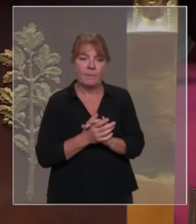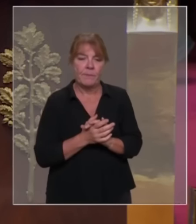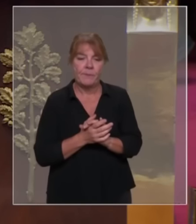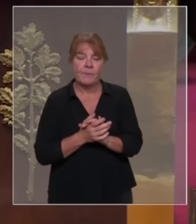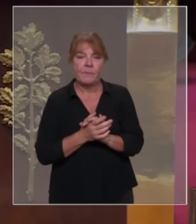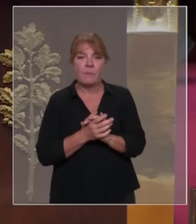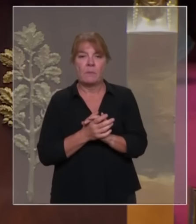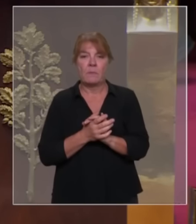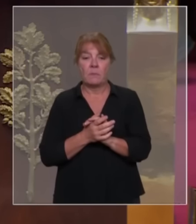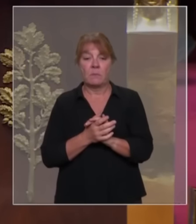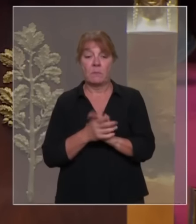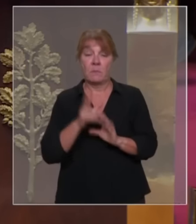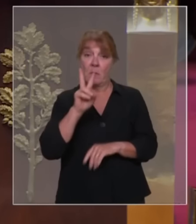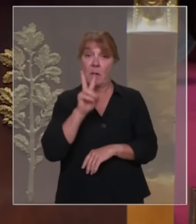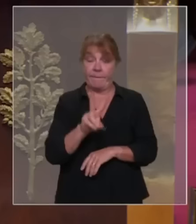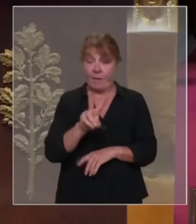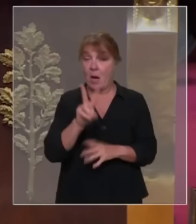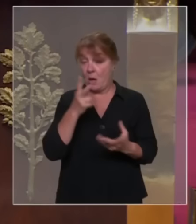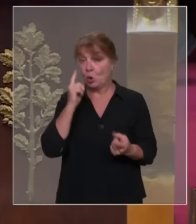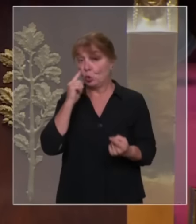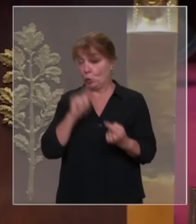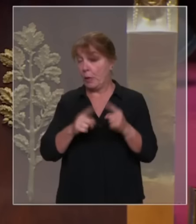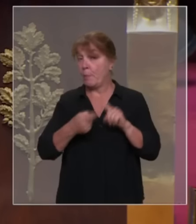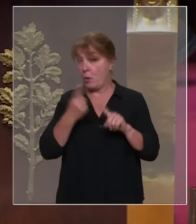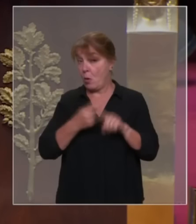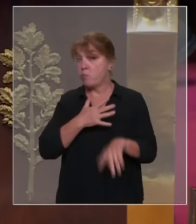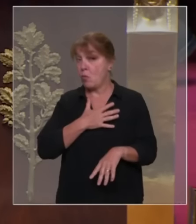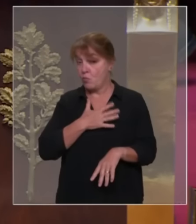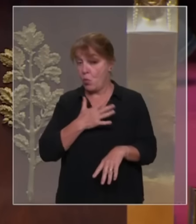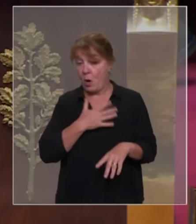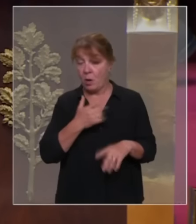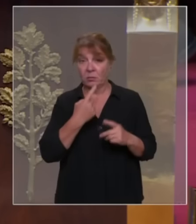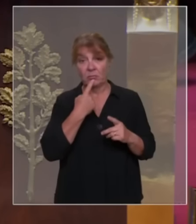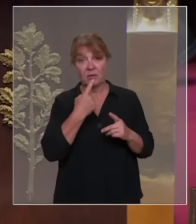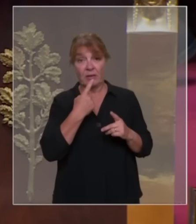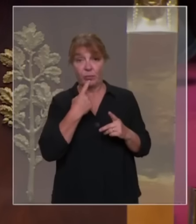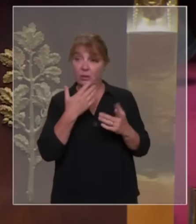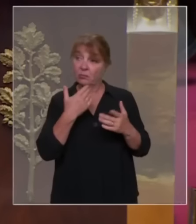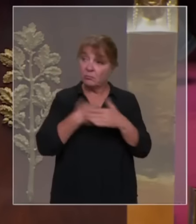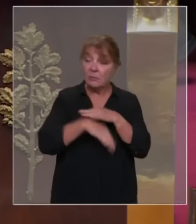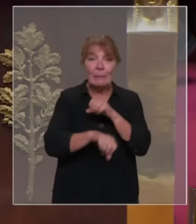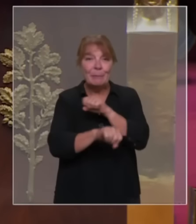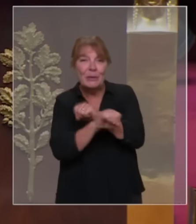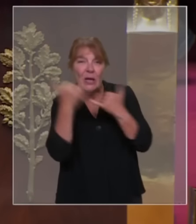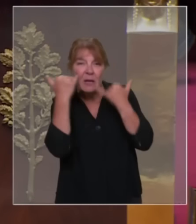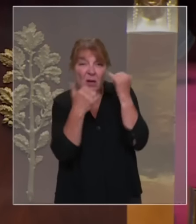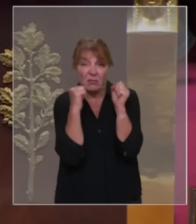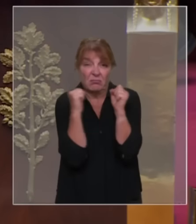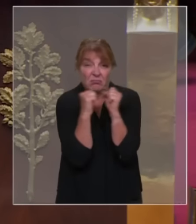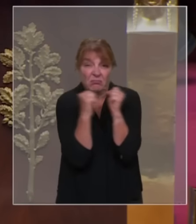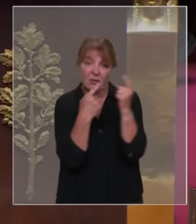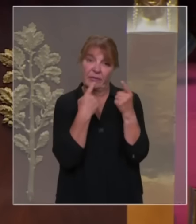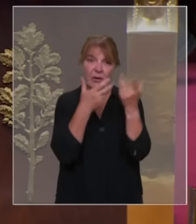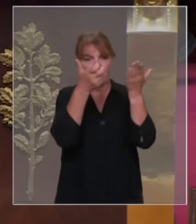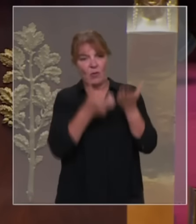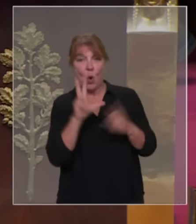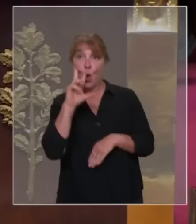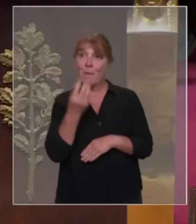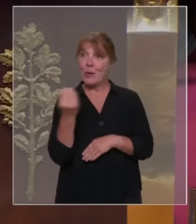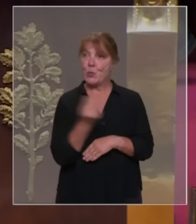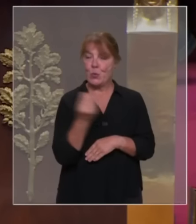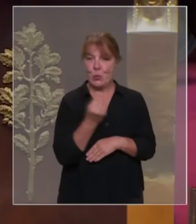et j'ajoute, parce que c'est un sujet qui m'intéresse, qu'il nuit à la dignité des conditions de détention. Il